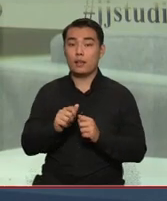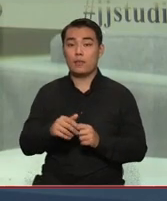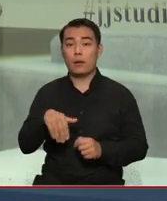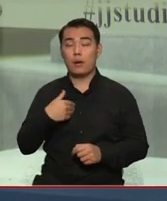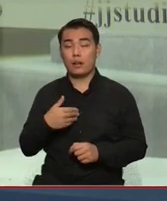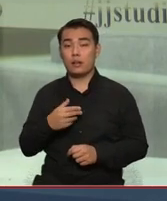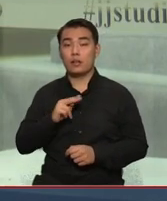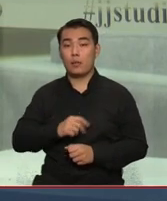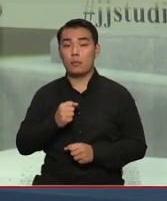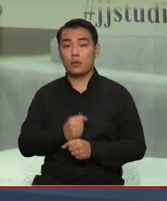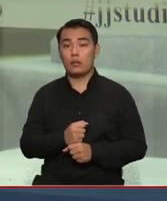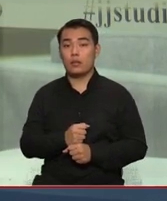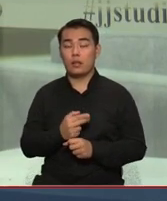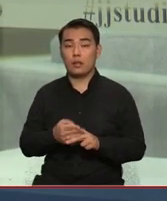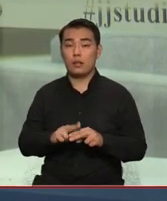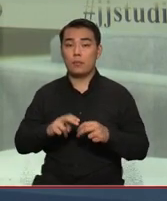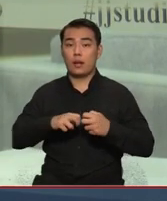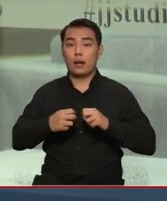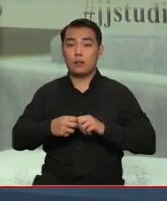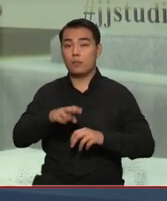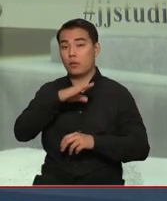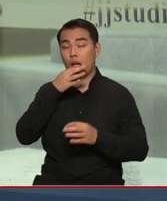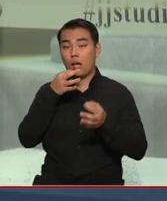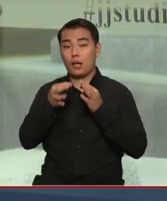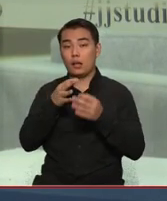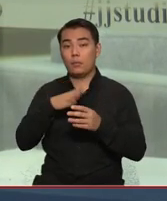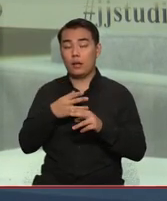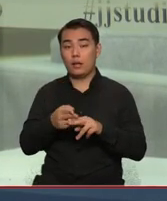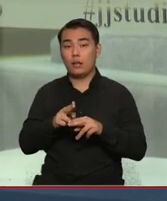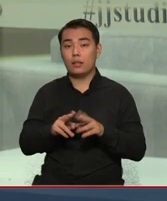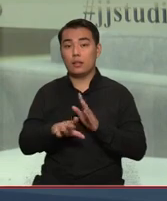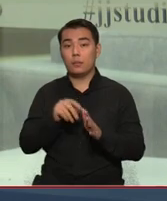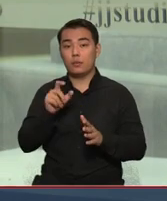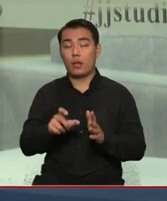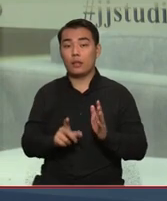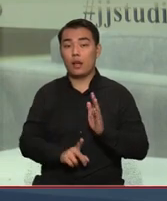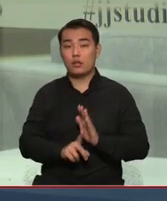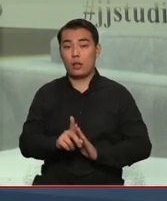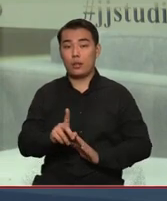жағдай жасау дейтін мәселелер көптен бері көтеріліп жүрген. Осыған орай депутаттардың бастамасымен